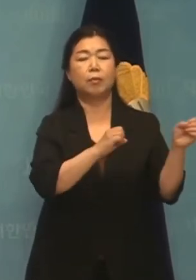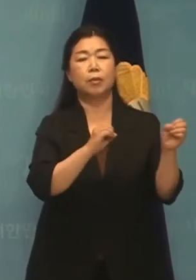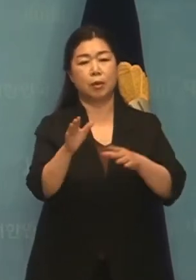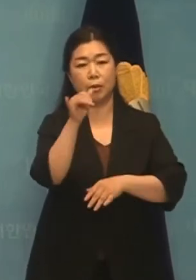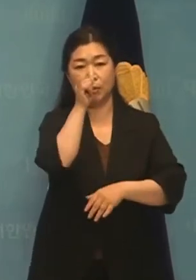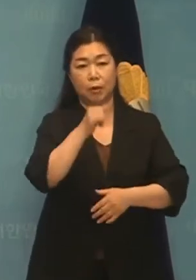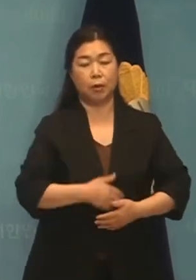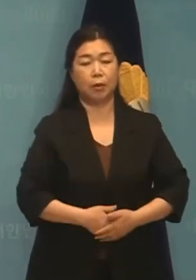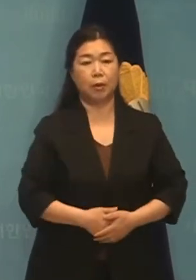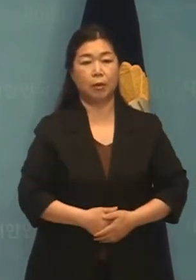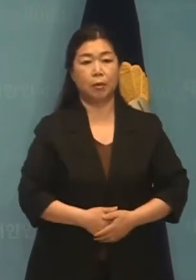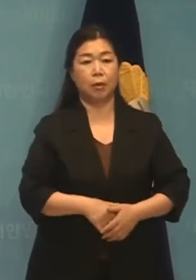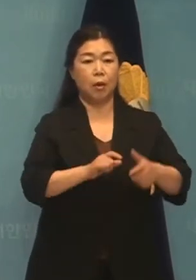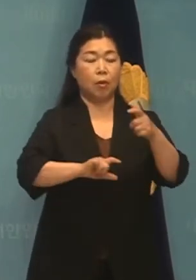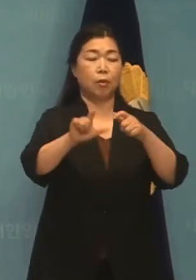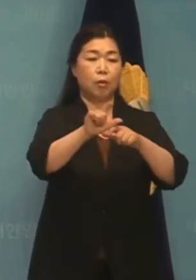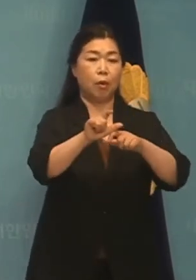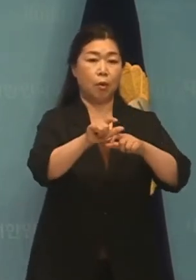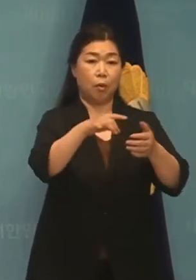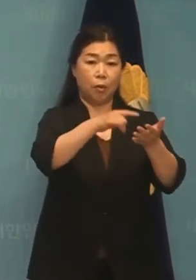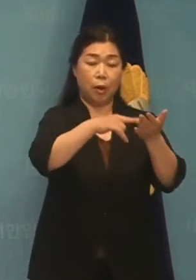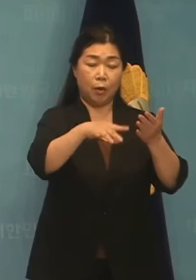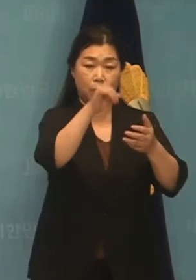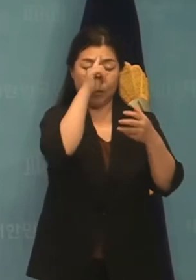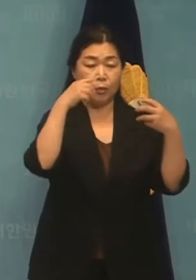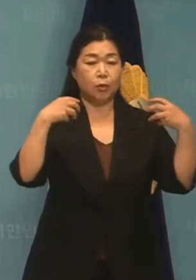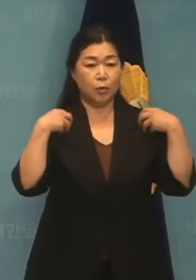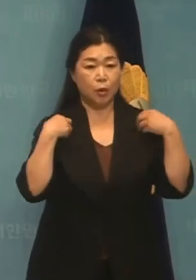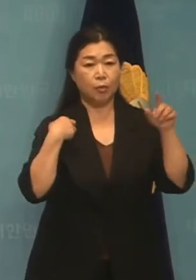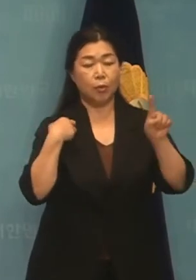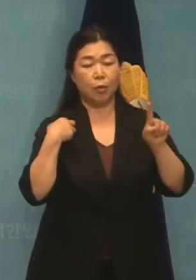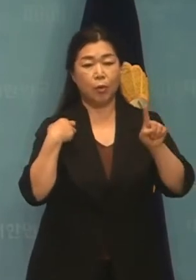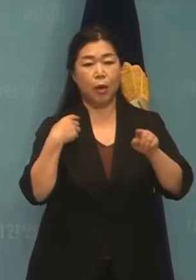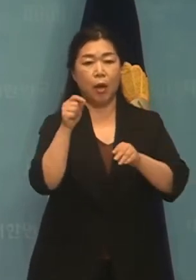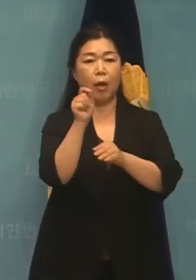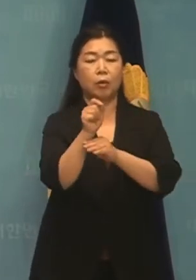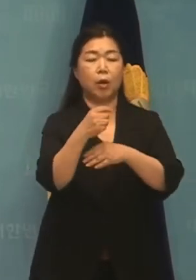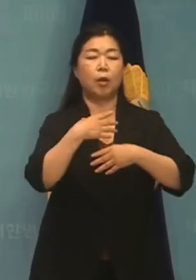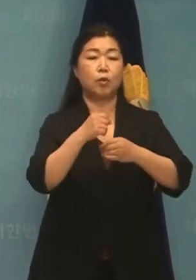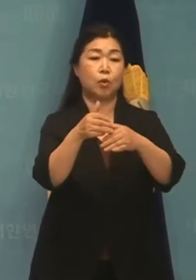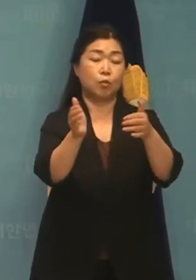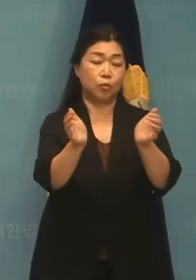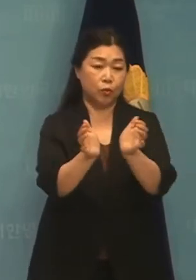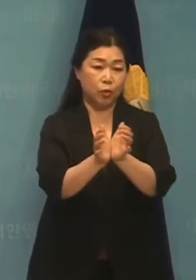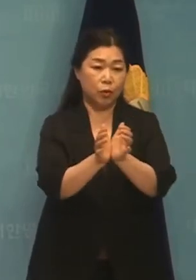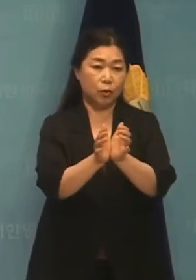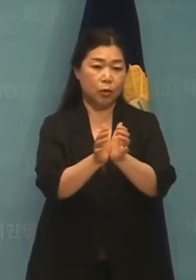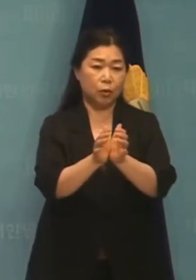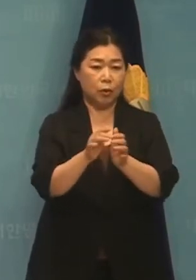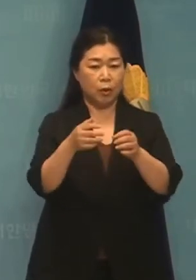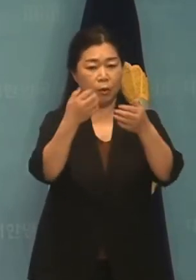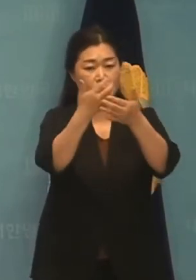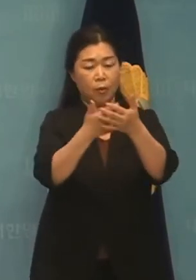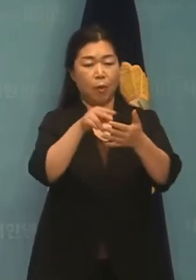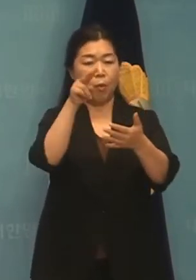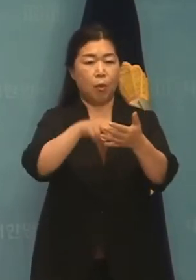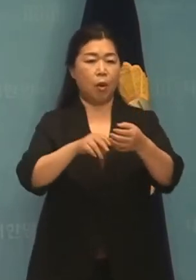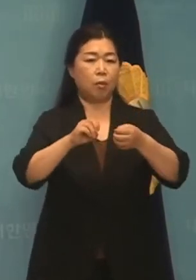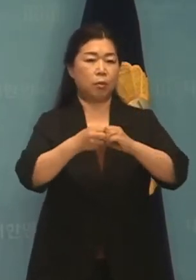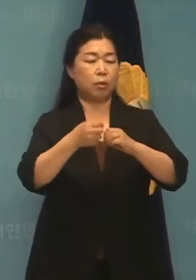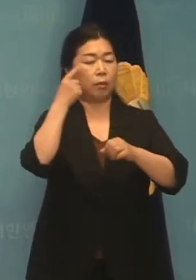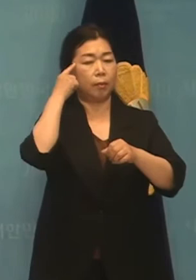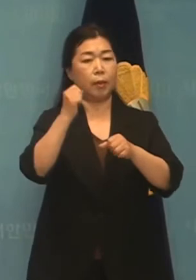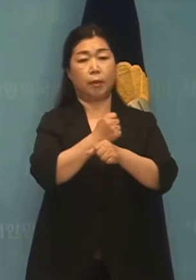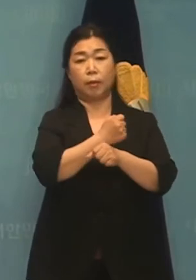심지어 상급기관인 관세청은 행안부 유권 해석을 근거로 허위공문을 작성한